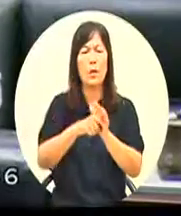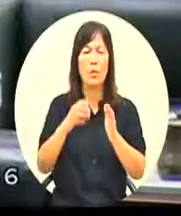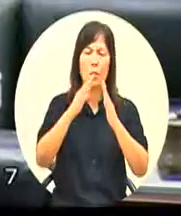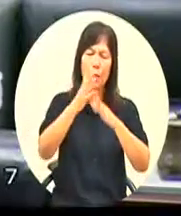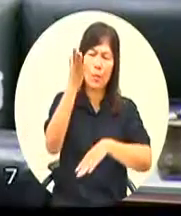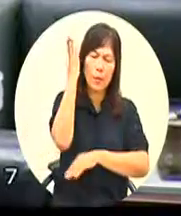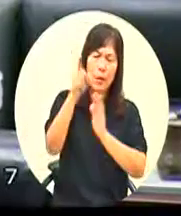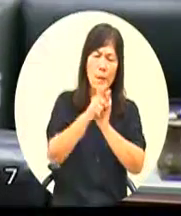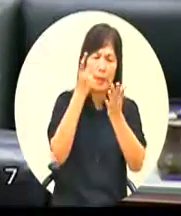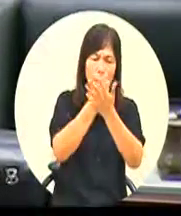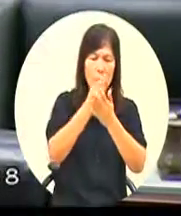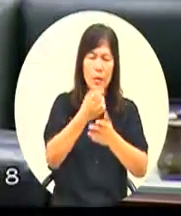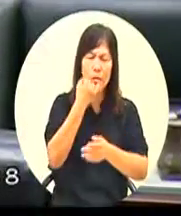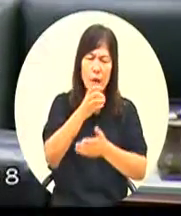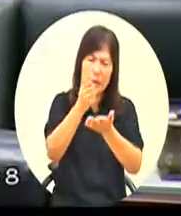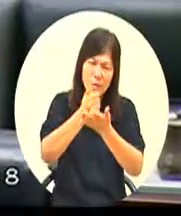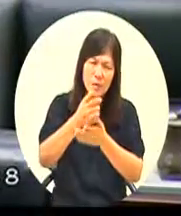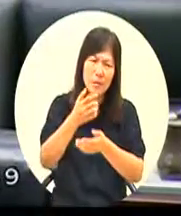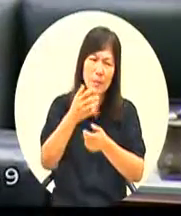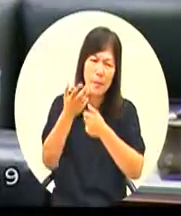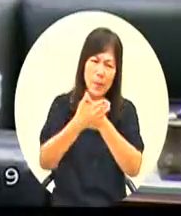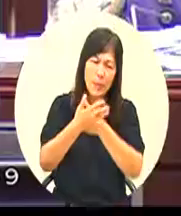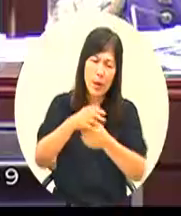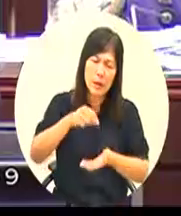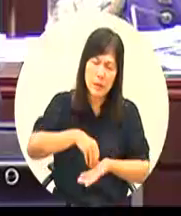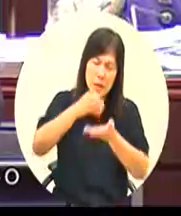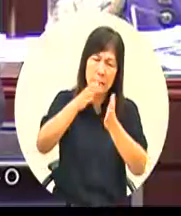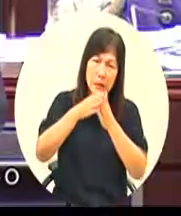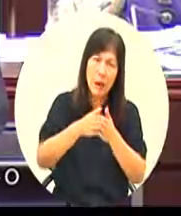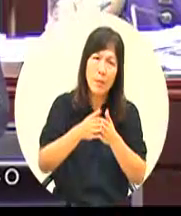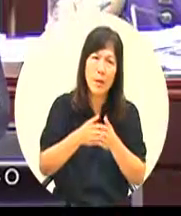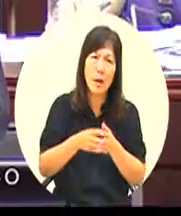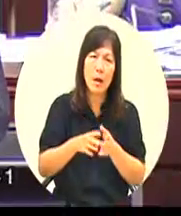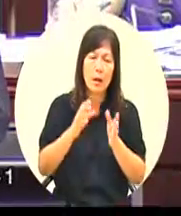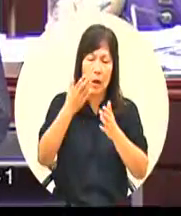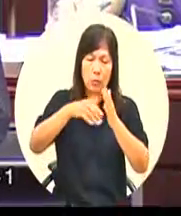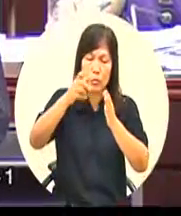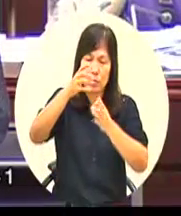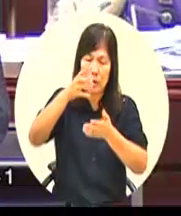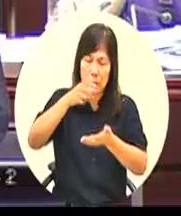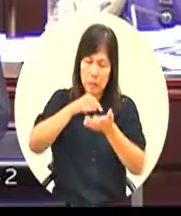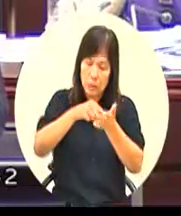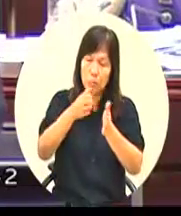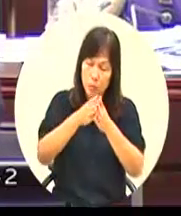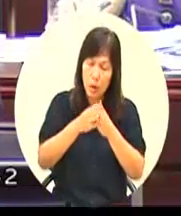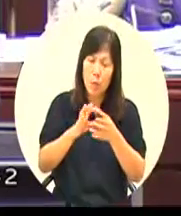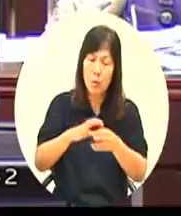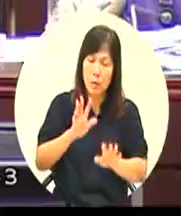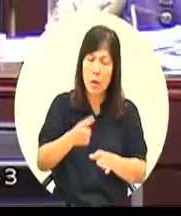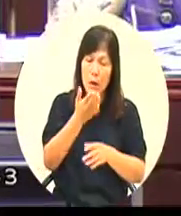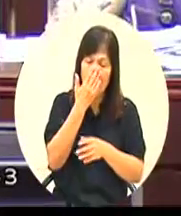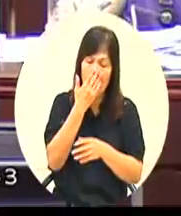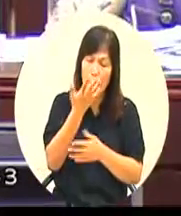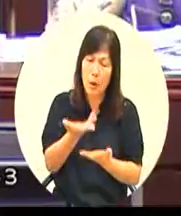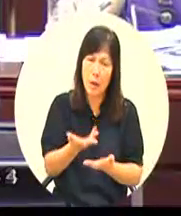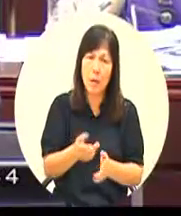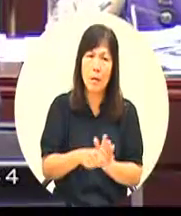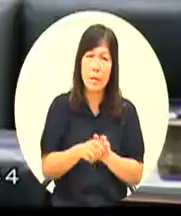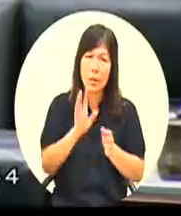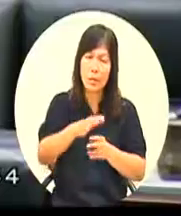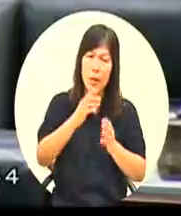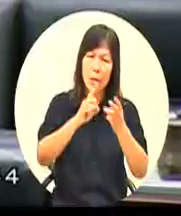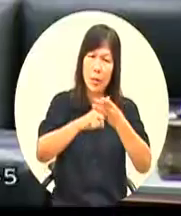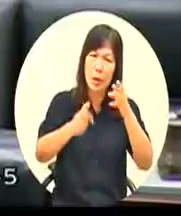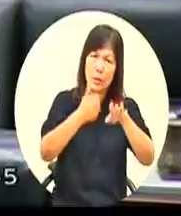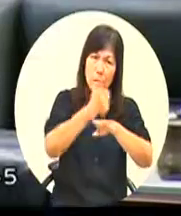要一校校看，说拜托你们提出来吗？学校当然要先提出来呀、啊。 敢跟你说哪一间学校吗？ 你当然可以告诉我、啊。 主席，你讲一讲啊，我